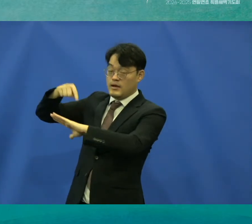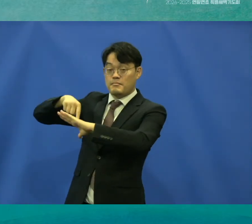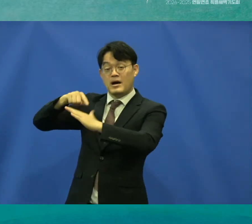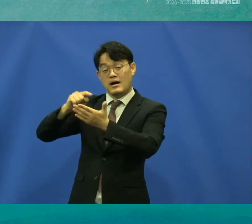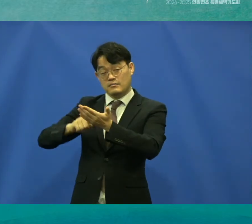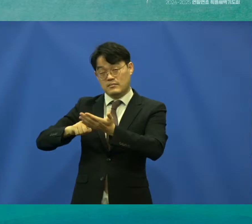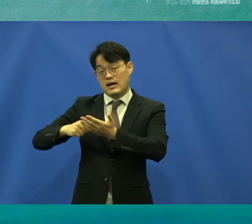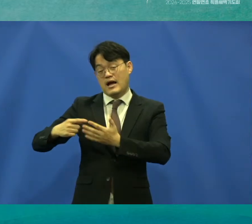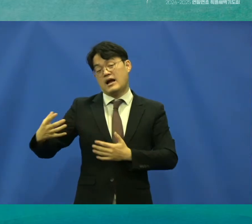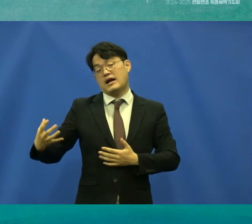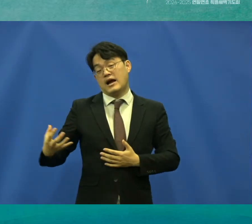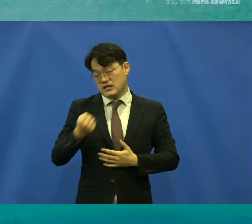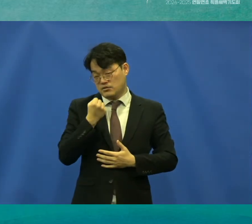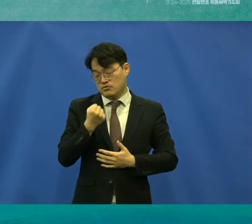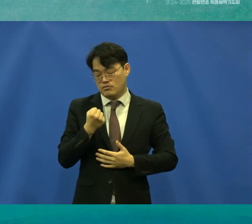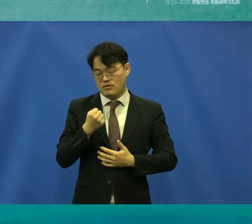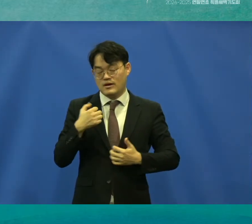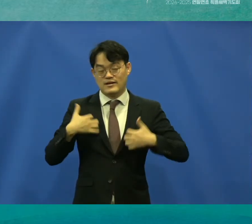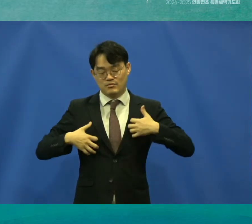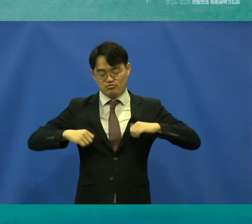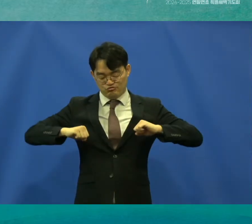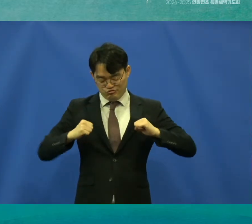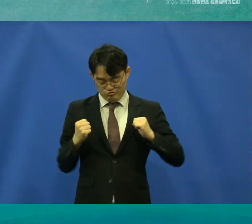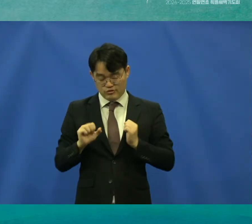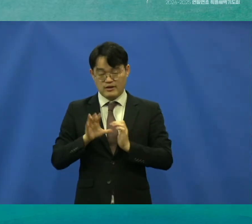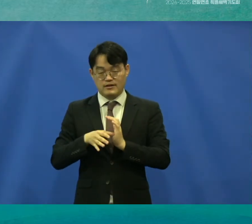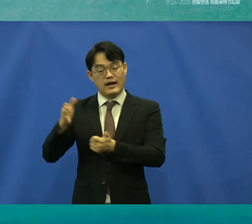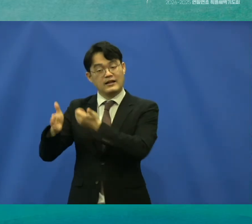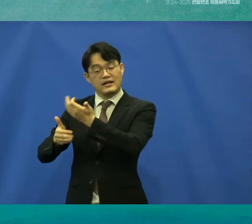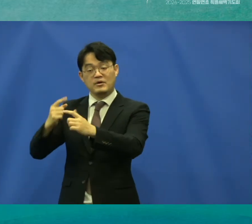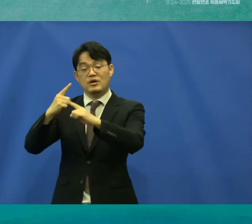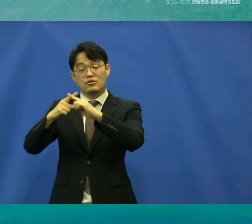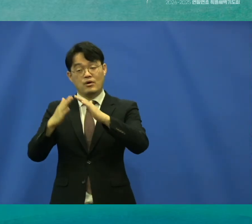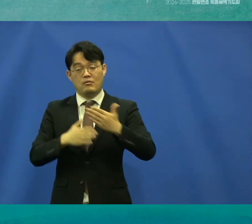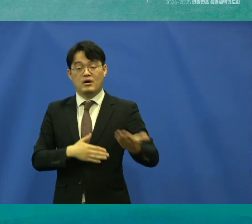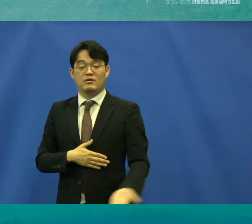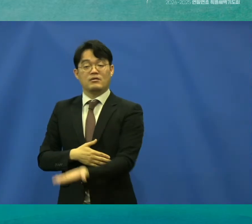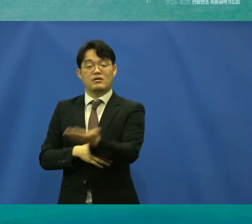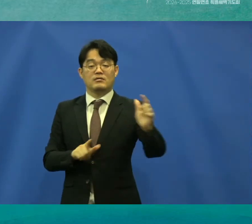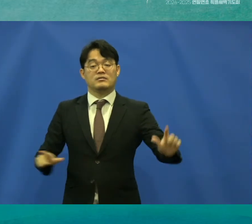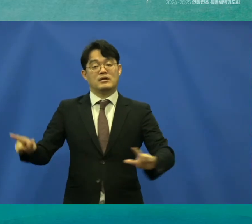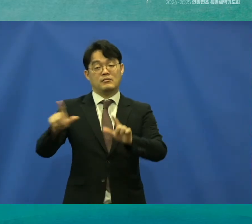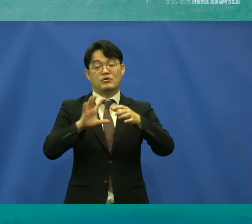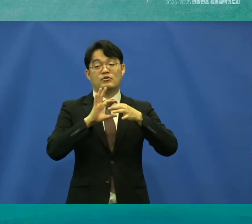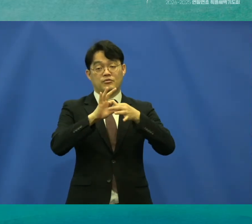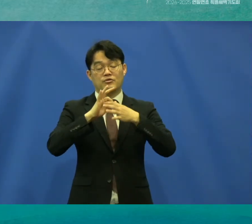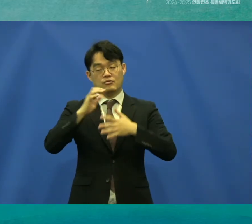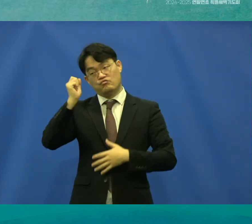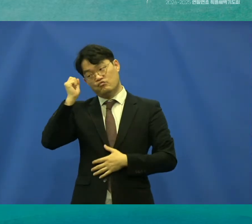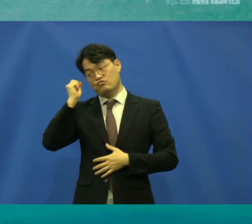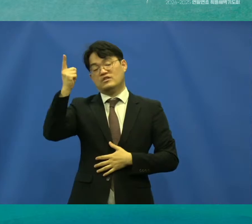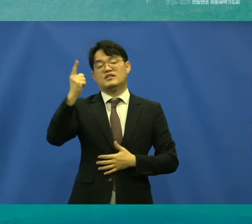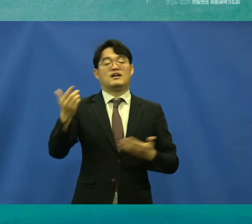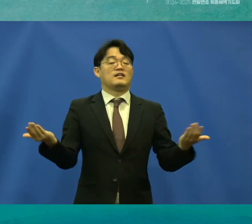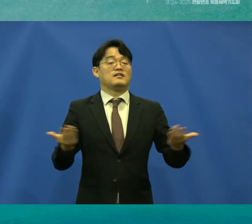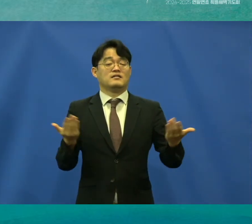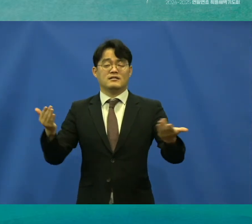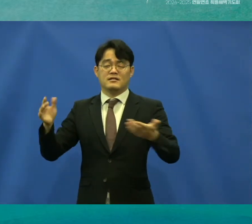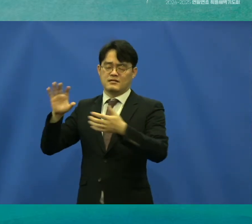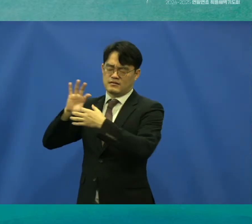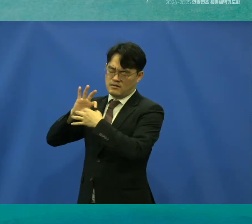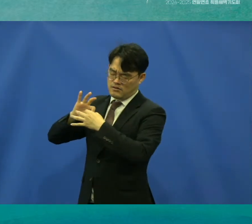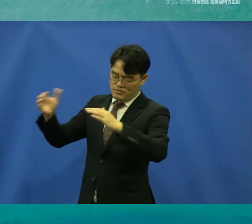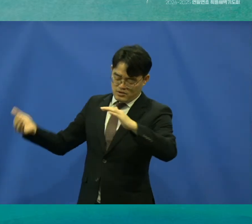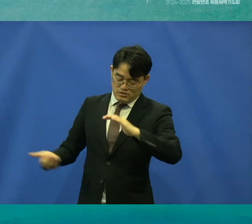때 하나님께서 우리 교회 또 여러분들의 삶을 통하여 하나님의 위대하고 놀라운 일들을 계속해 가실